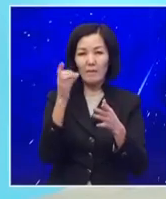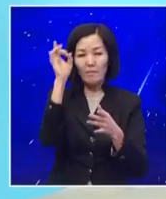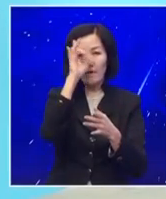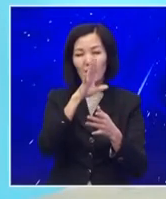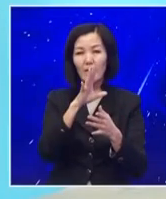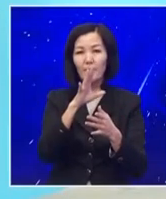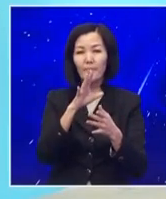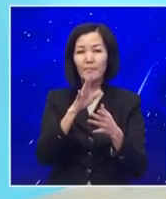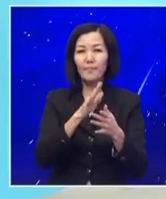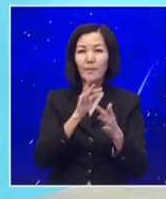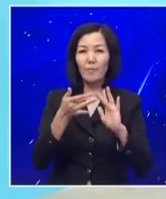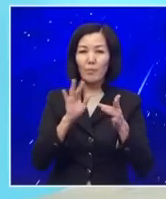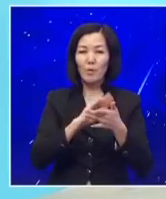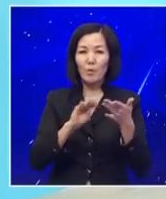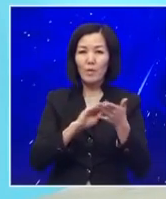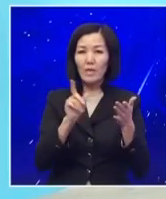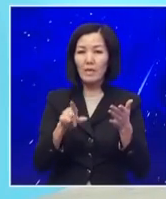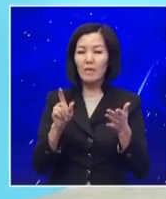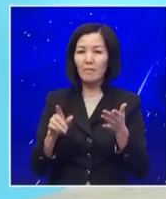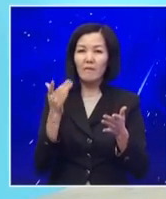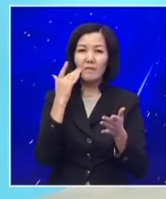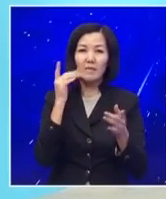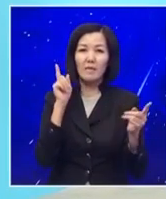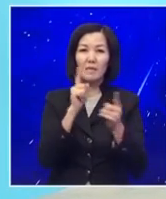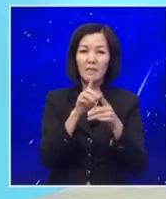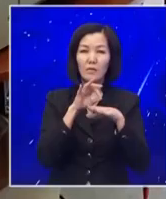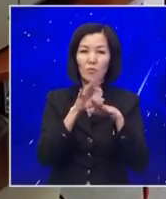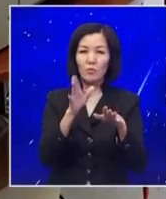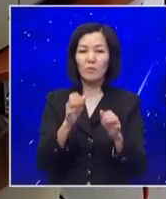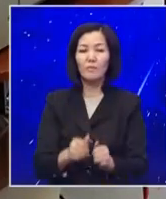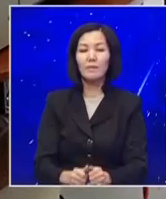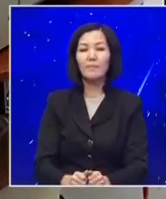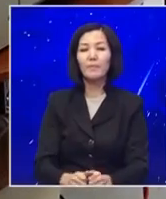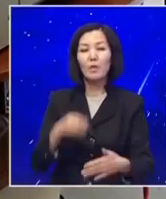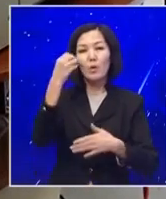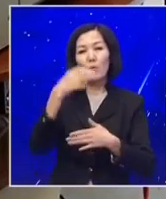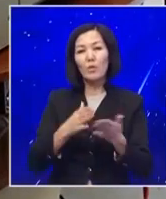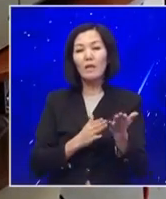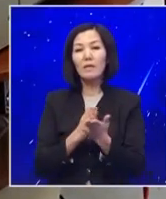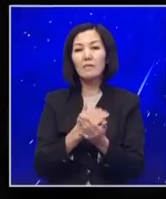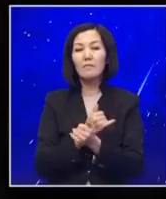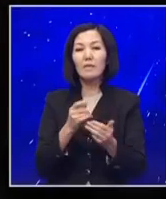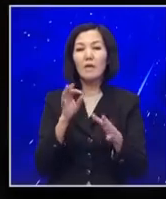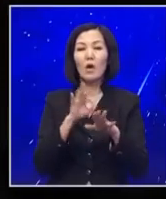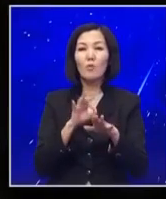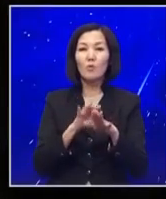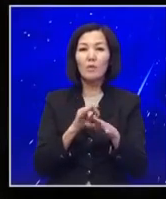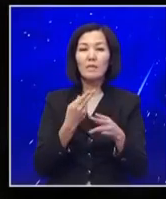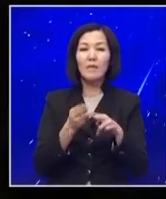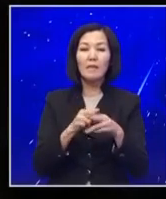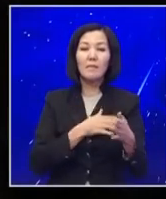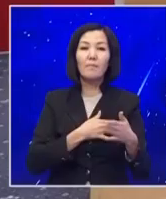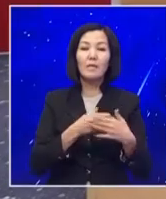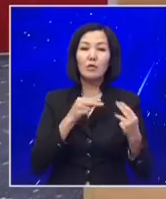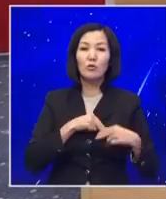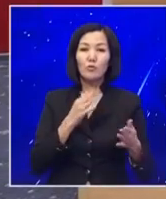сол кісілермен әрдайым семинар-тренингтарды ұйымдастырудамыз. Орталық қызметкерлері індет кезінде аса белсенді жұмыс